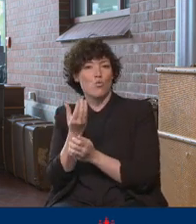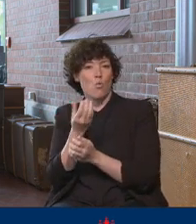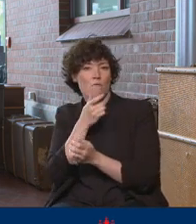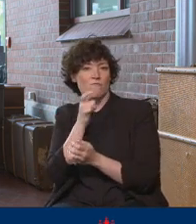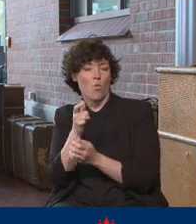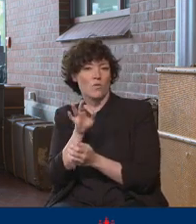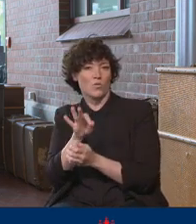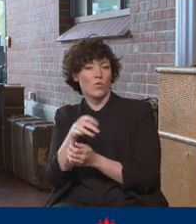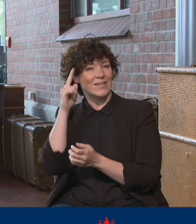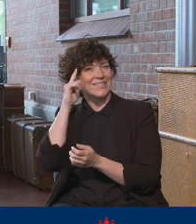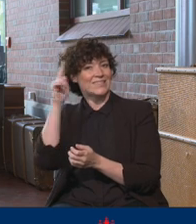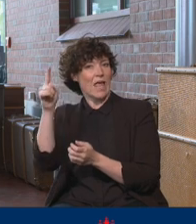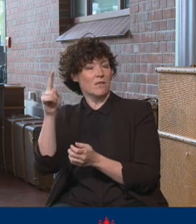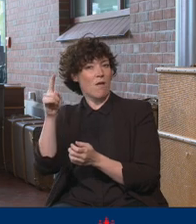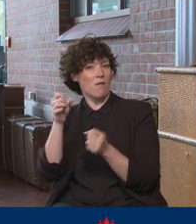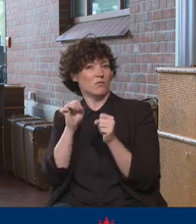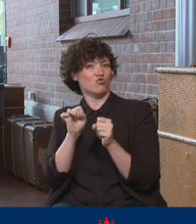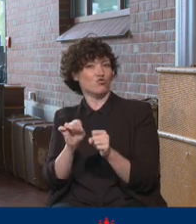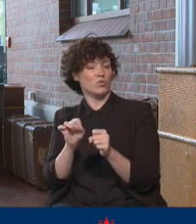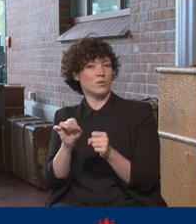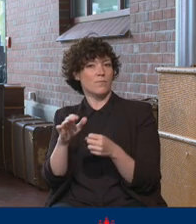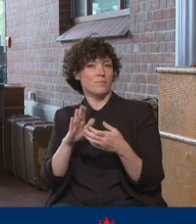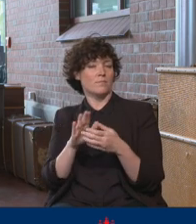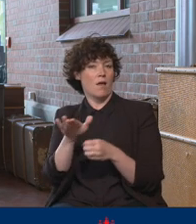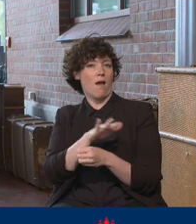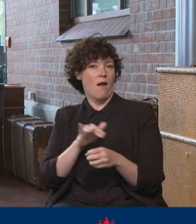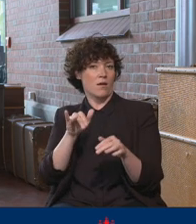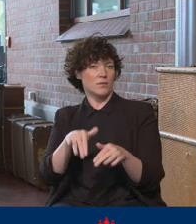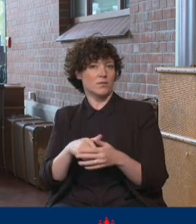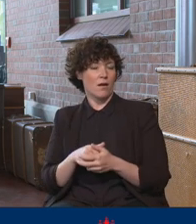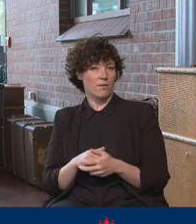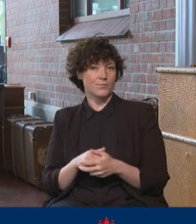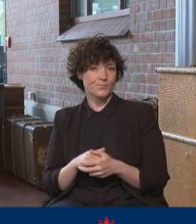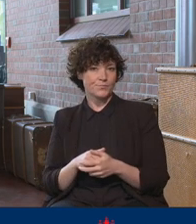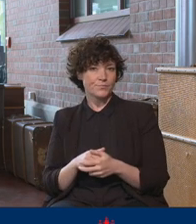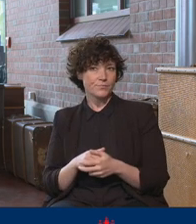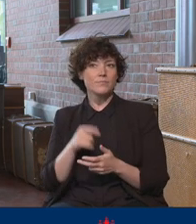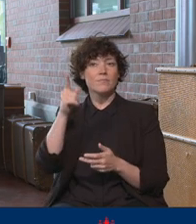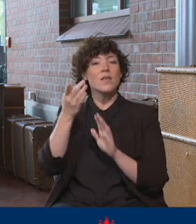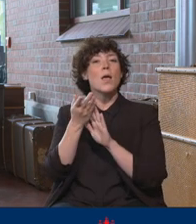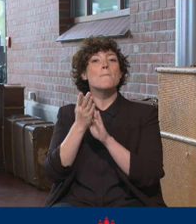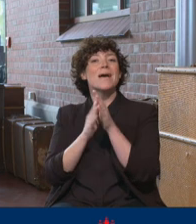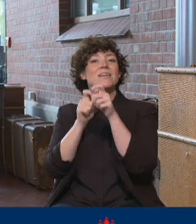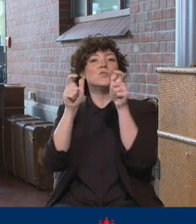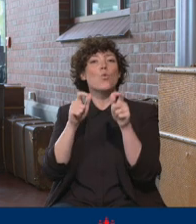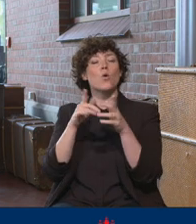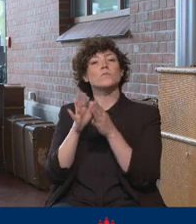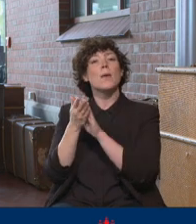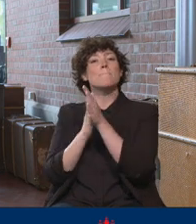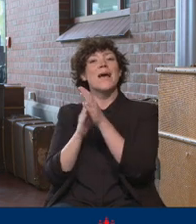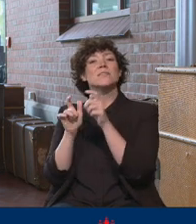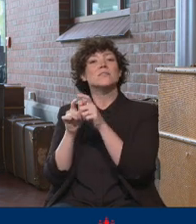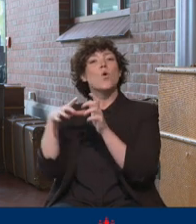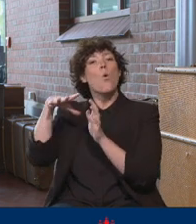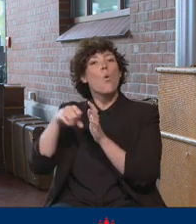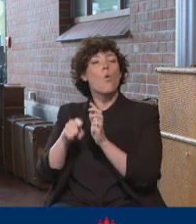denkmalgeschützten bereich des brandorts dahinter die brands hilfe im anschluss da möchten wir